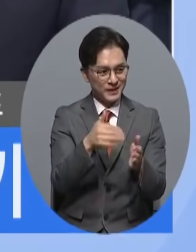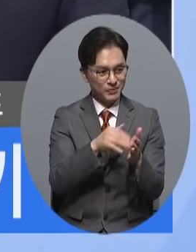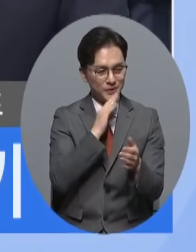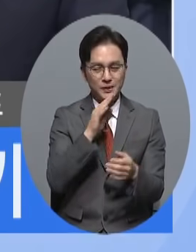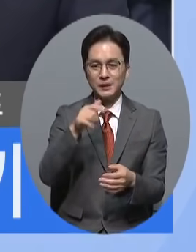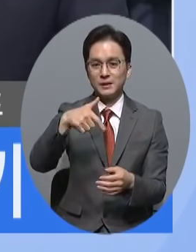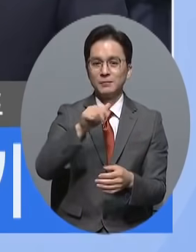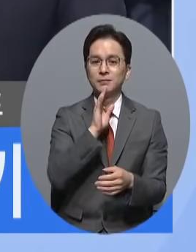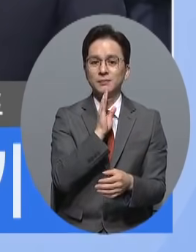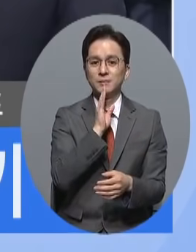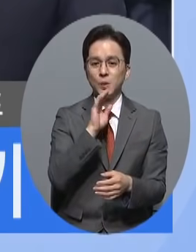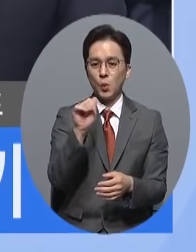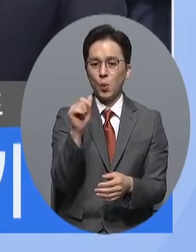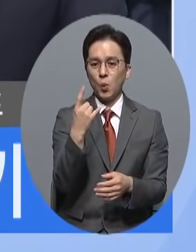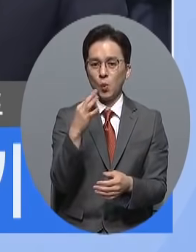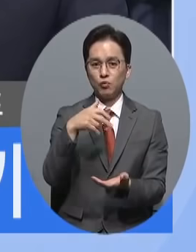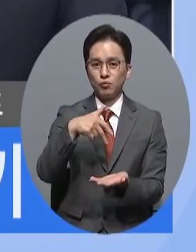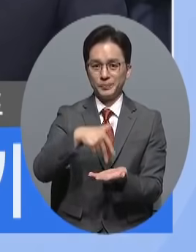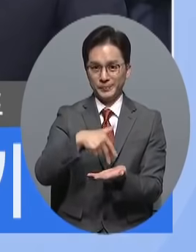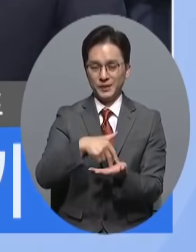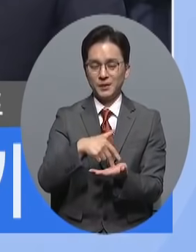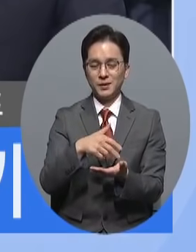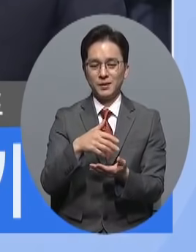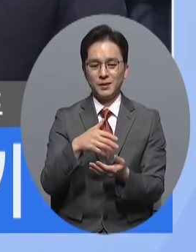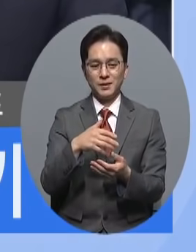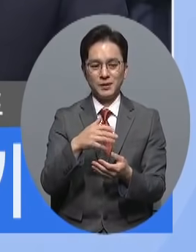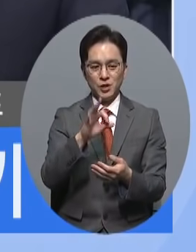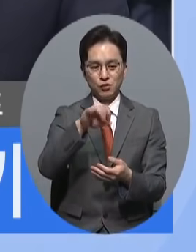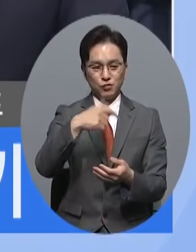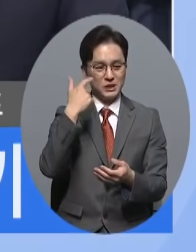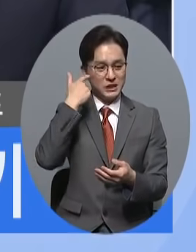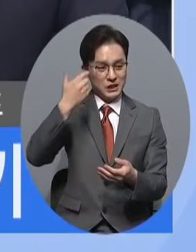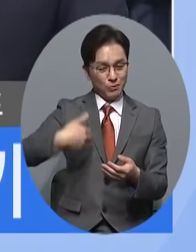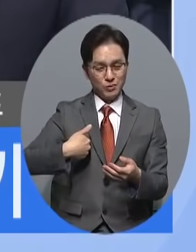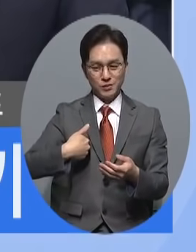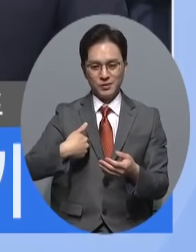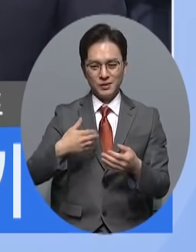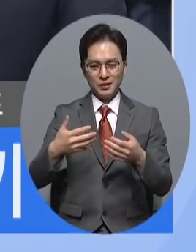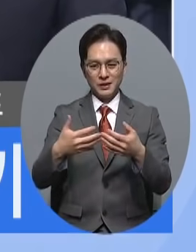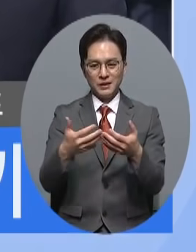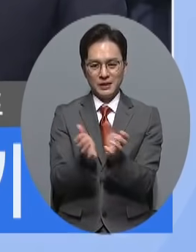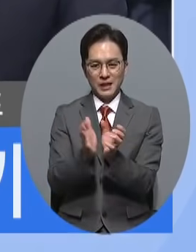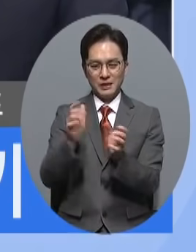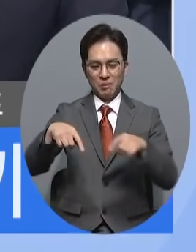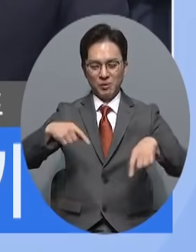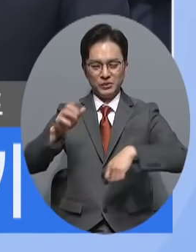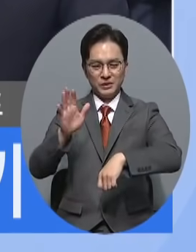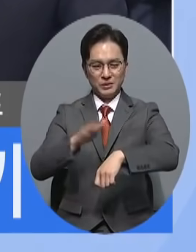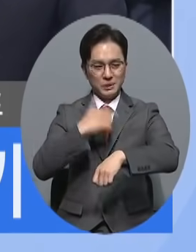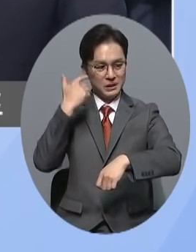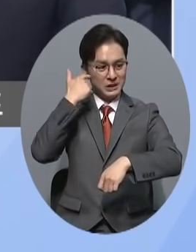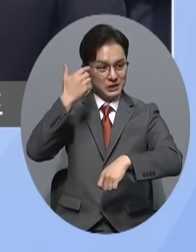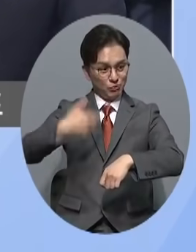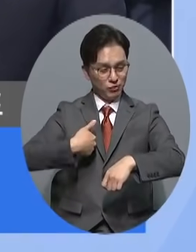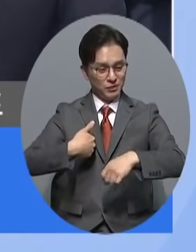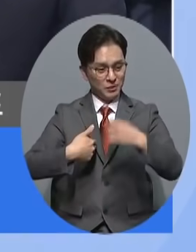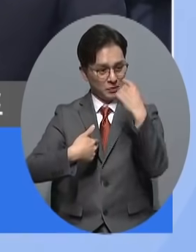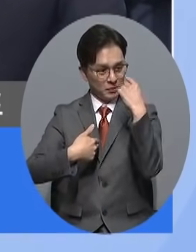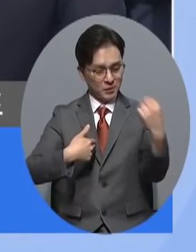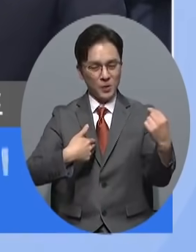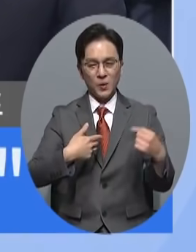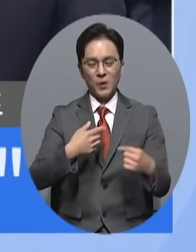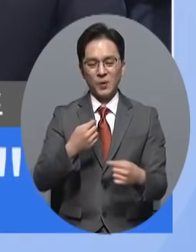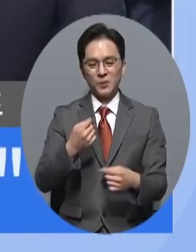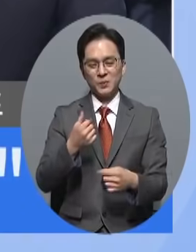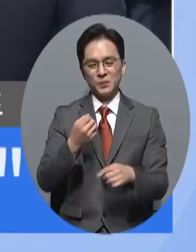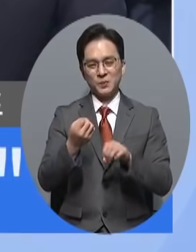수밖에 없었는데요. 예. 이제 그거 지점을 해서 당신의 지도력의 문제를 지적한 거고 그다음에 이제 윤석열 후보에 대해서는 대장동